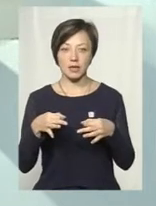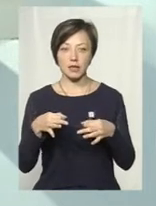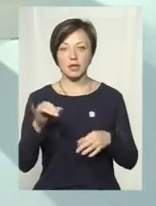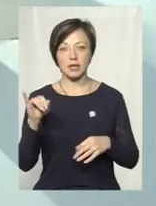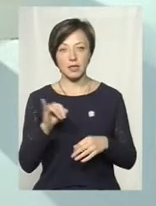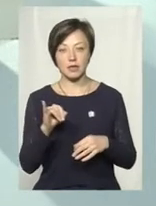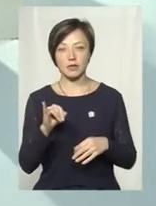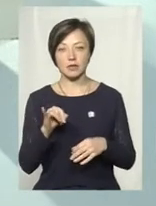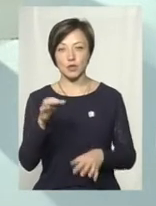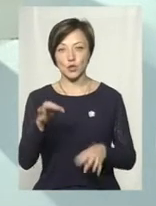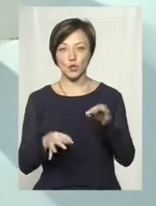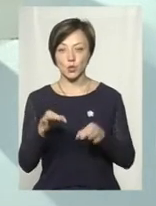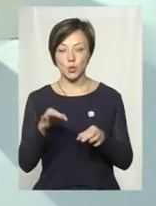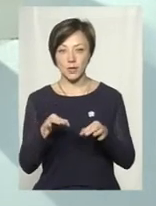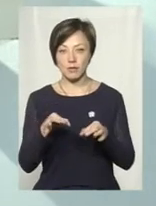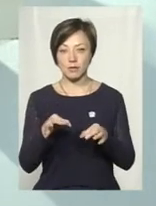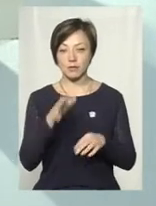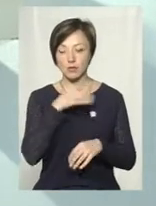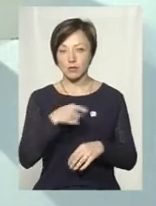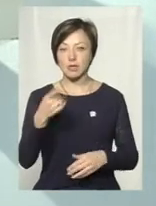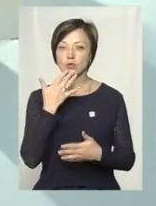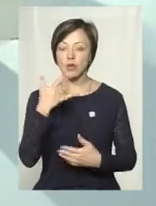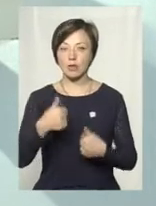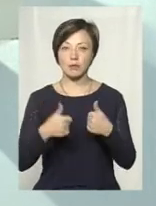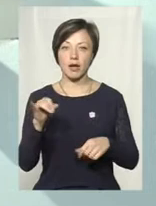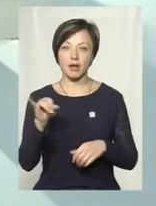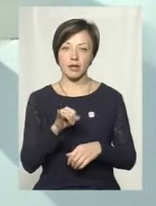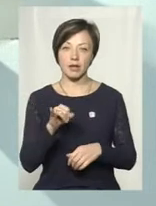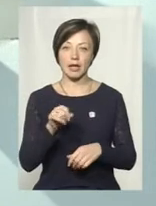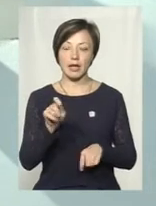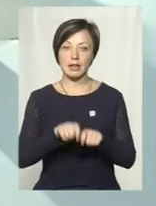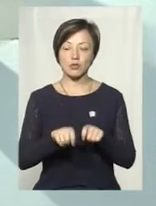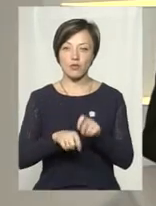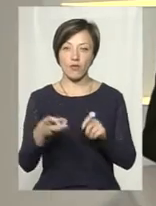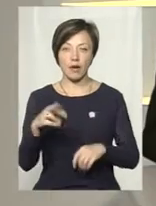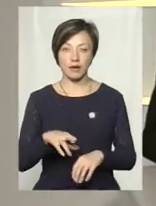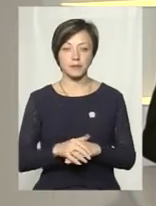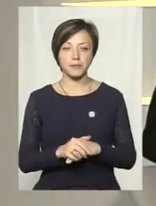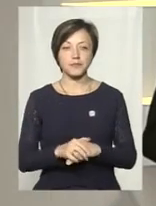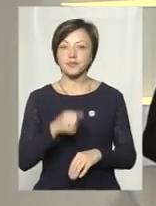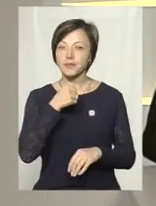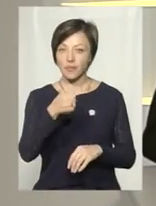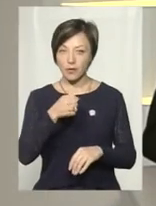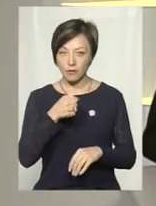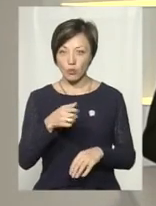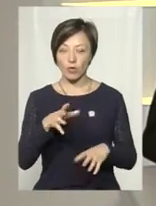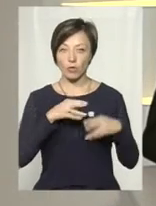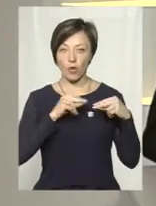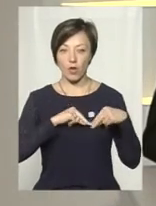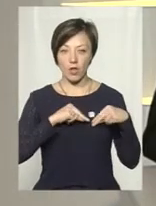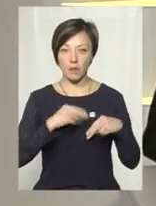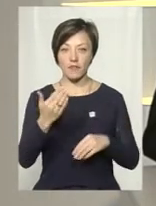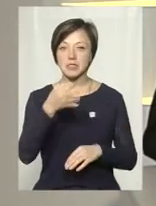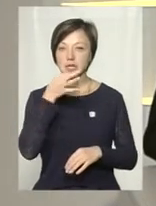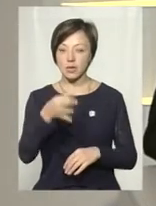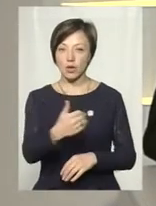і в суддівстві під час національних змагань і тестування. До речі, в інтерв'ю моїм колегам з інформслужби ви